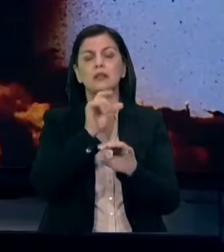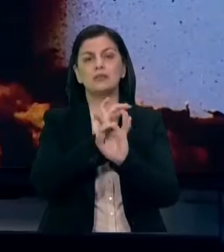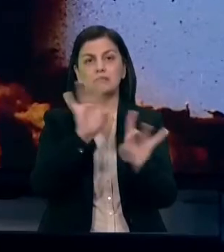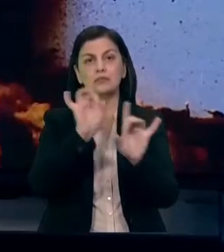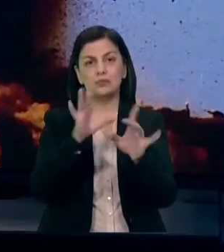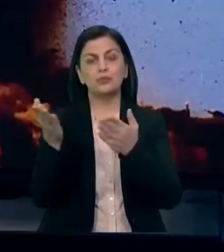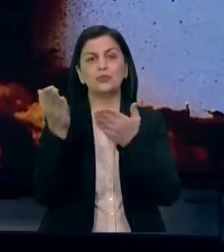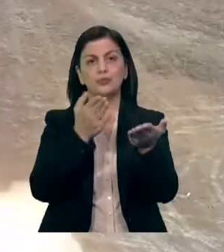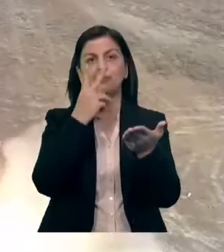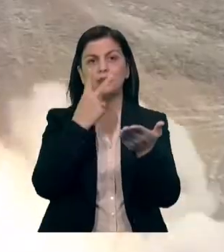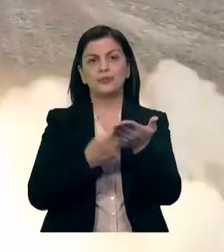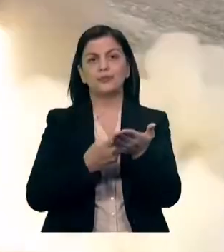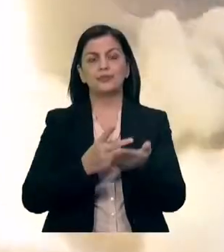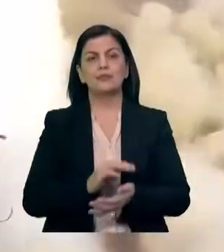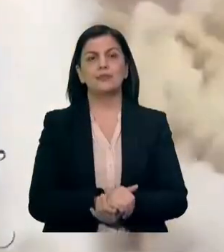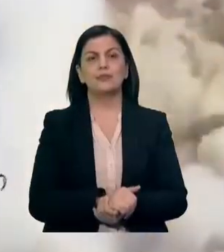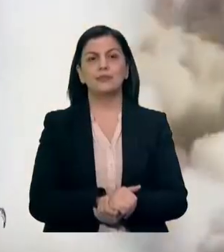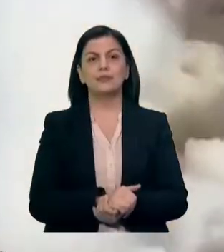izləyək.